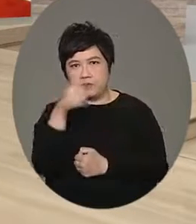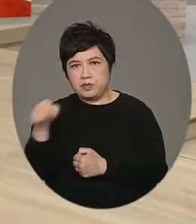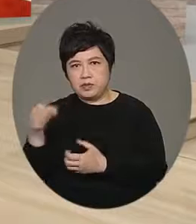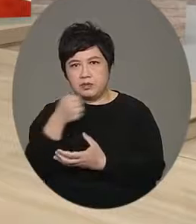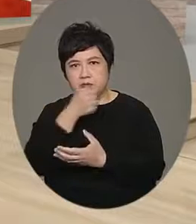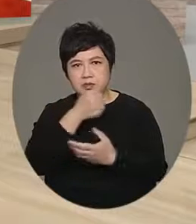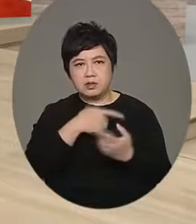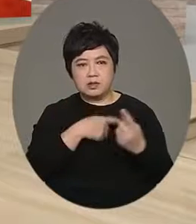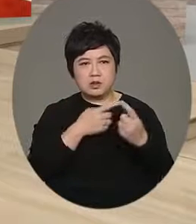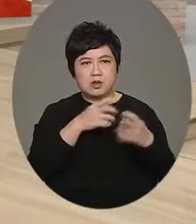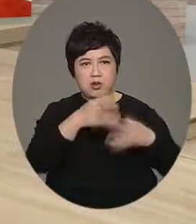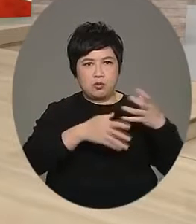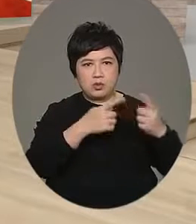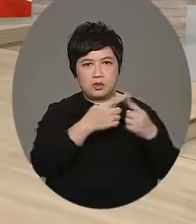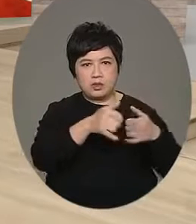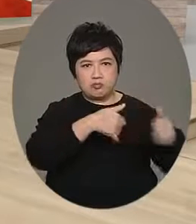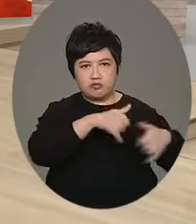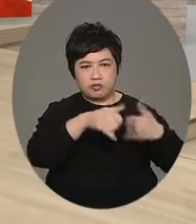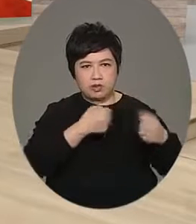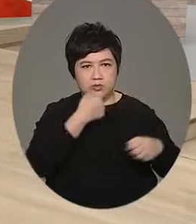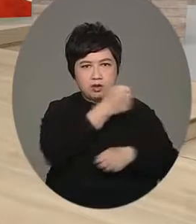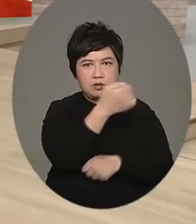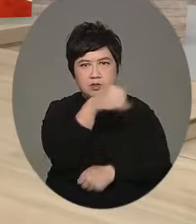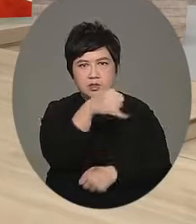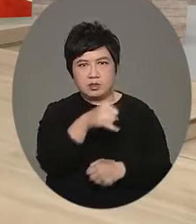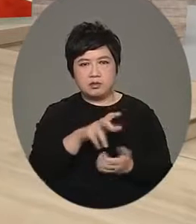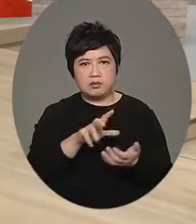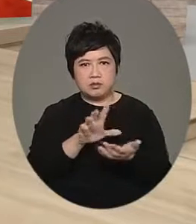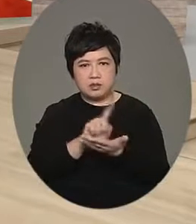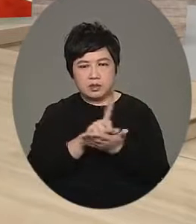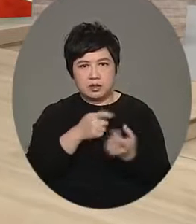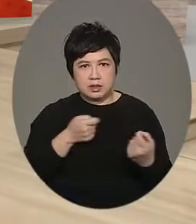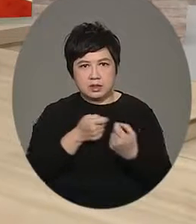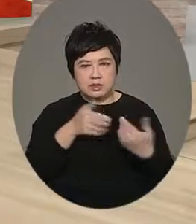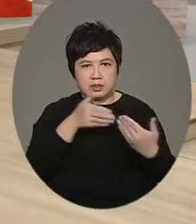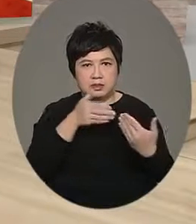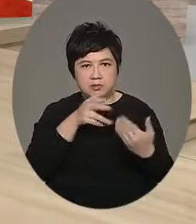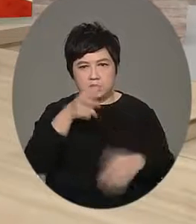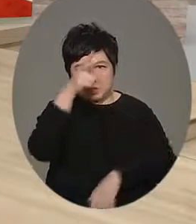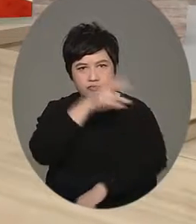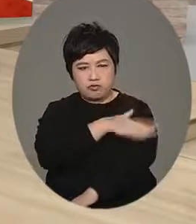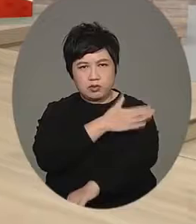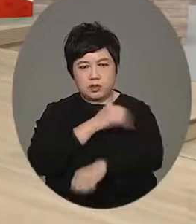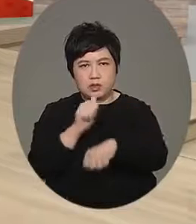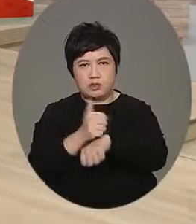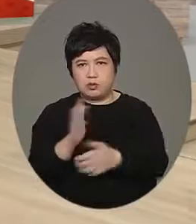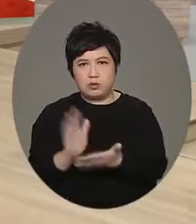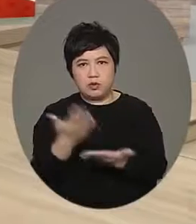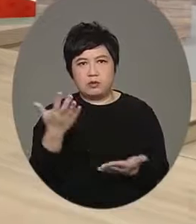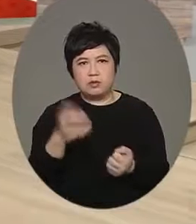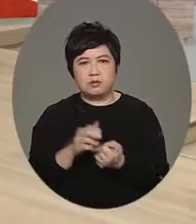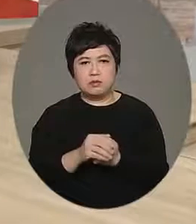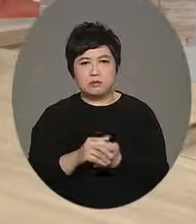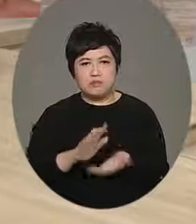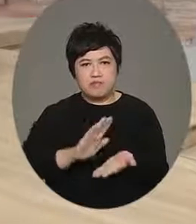與會者進出會場的時候採訪他們，每年可以比較近距離接觸官員的機會都沒了。疫